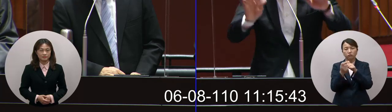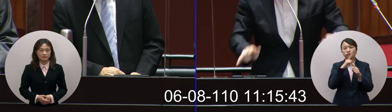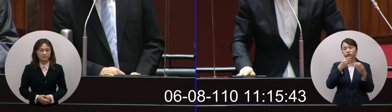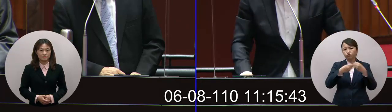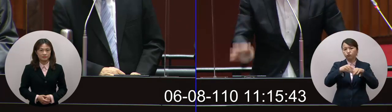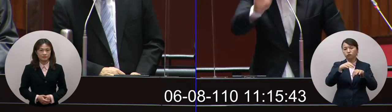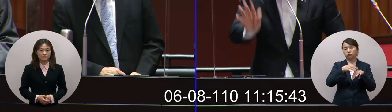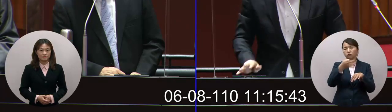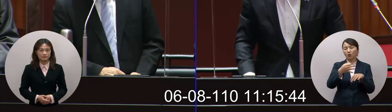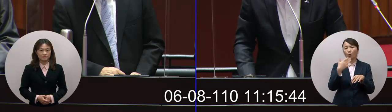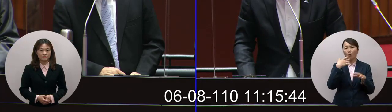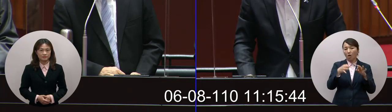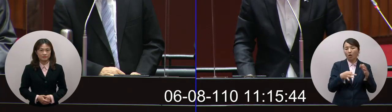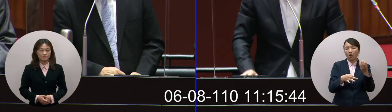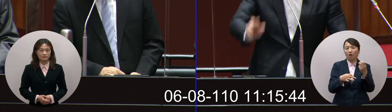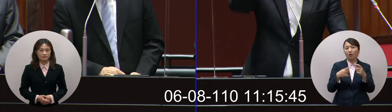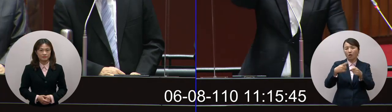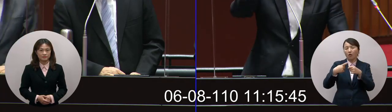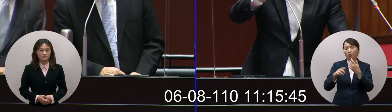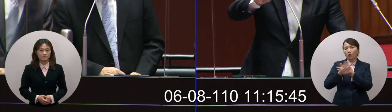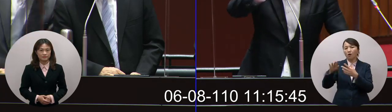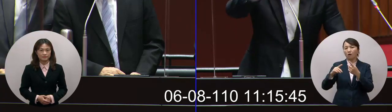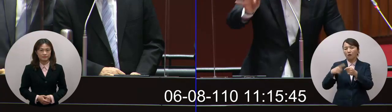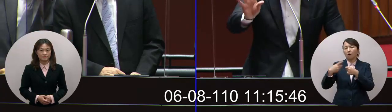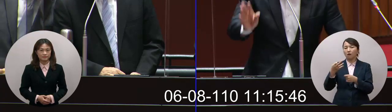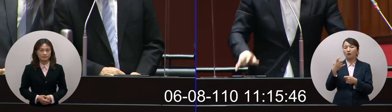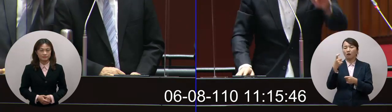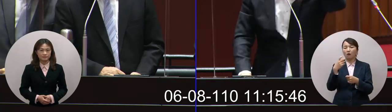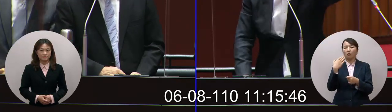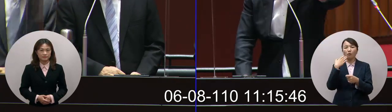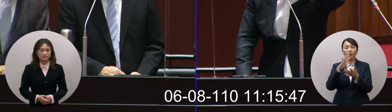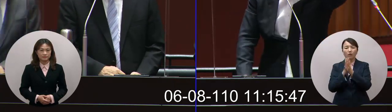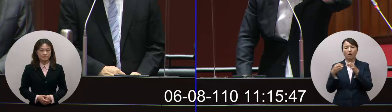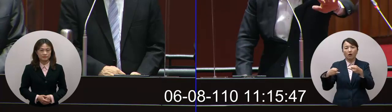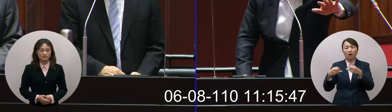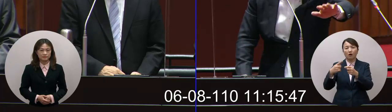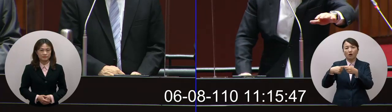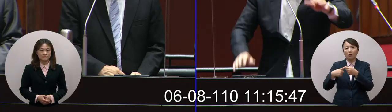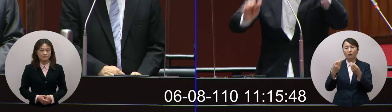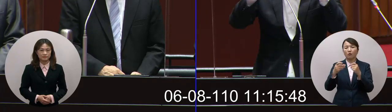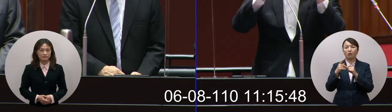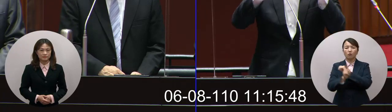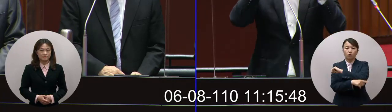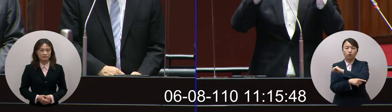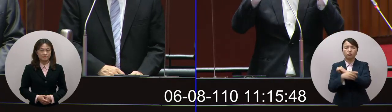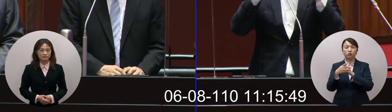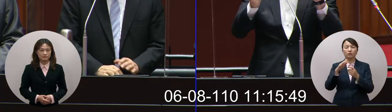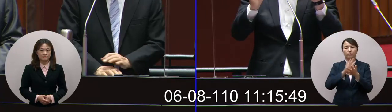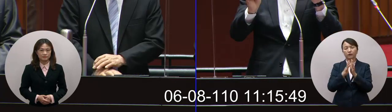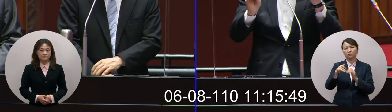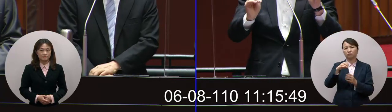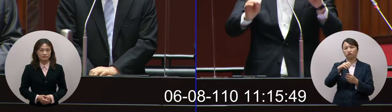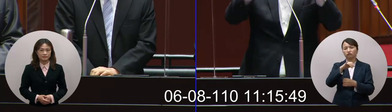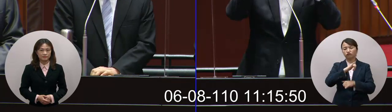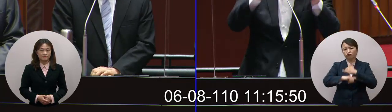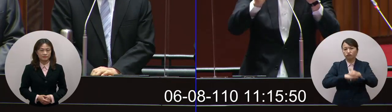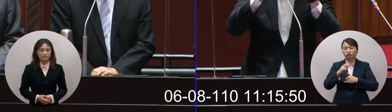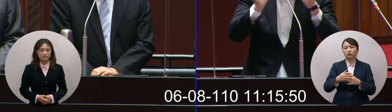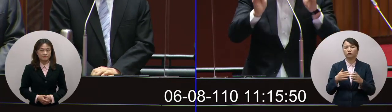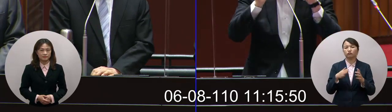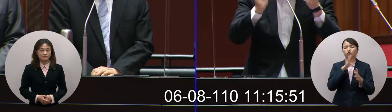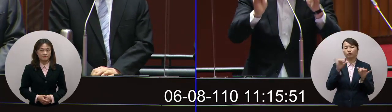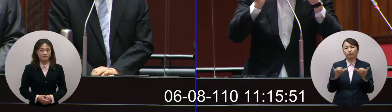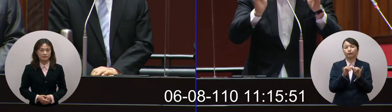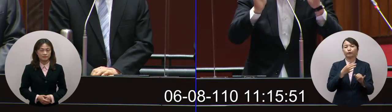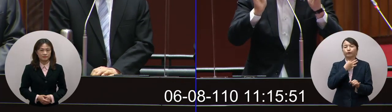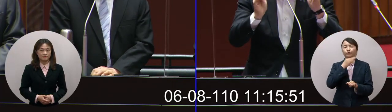没有营业的情况底下不会有奖金，月的奖金少，年终奖金也没有，生活必然受冲击。这是对一